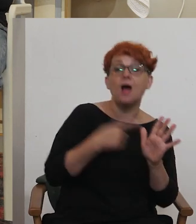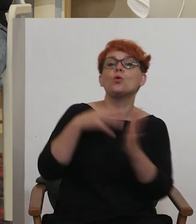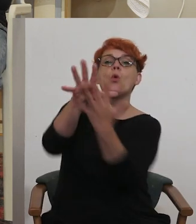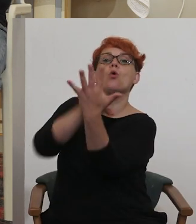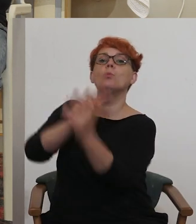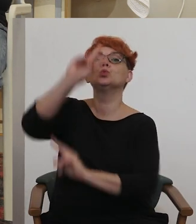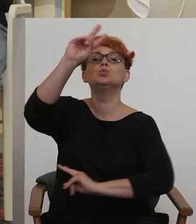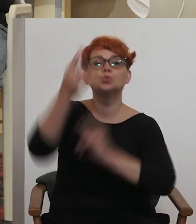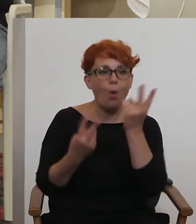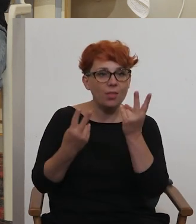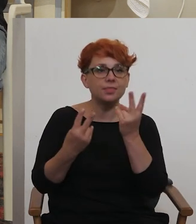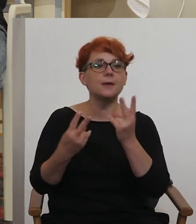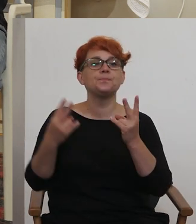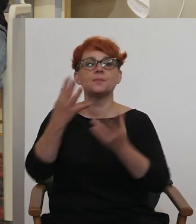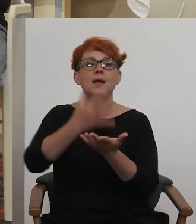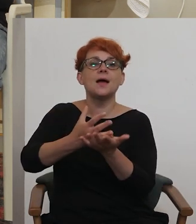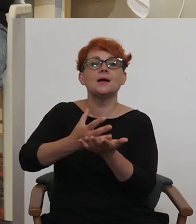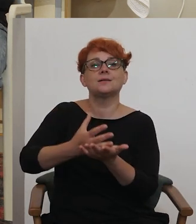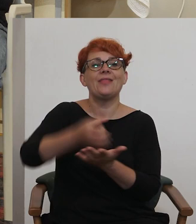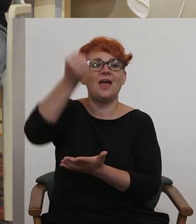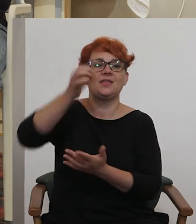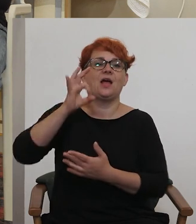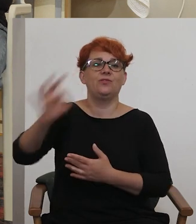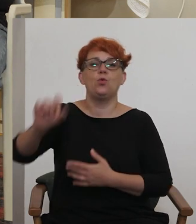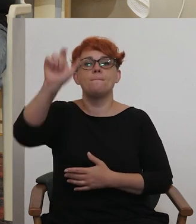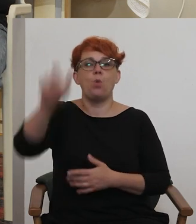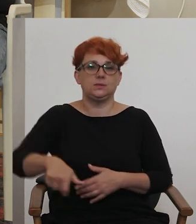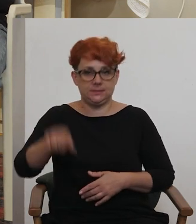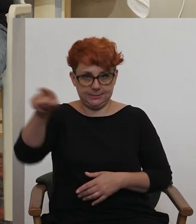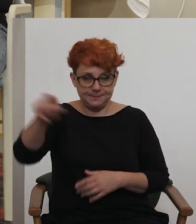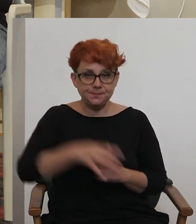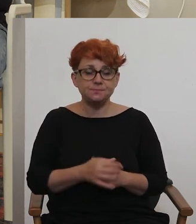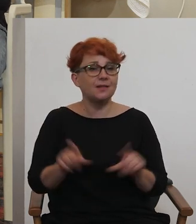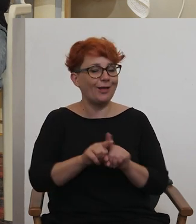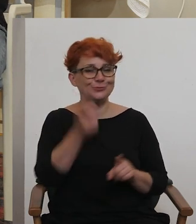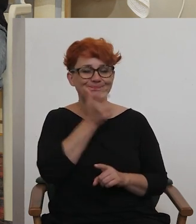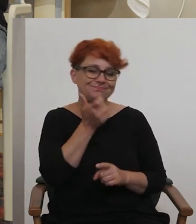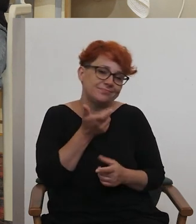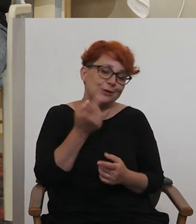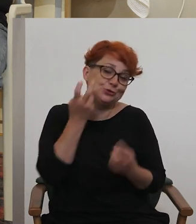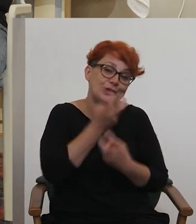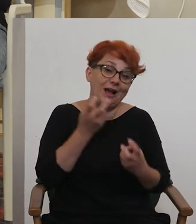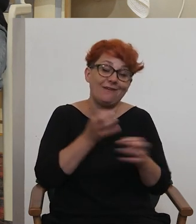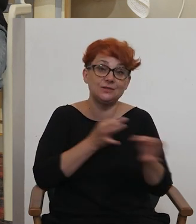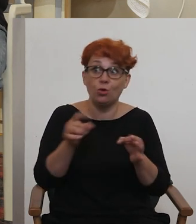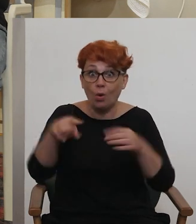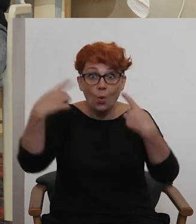katedry płockiej. Orzeł piastowski, zresztą też bardzo śmieszna historia, bo to też nie był oryginalny orzeł piastowski,